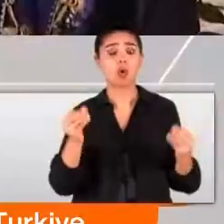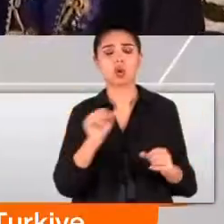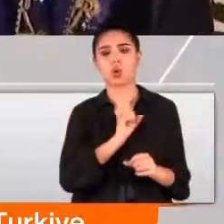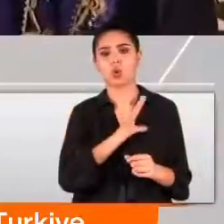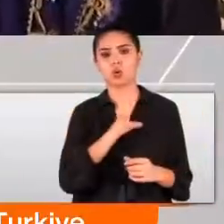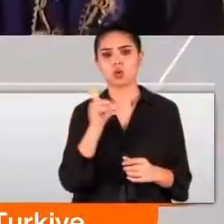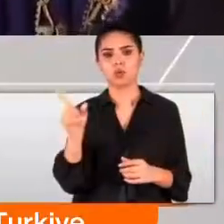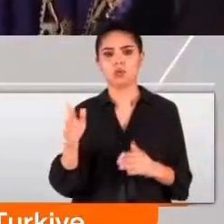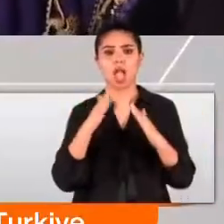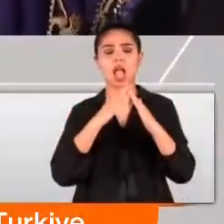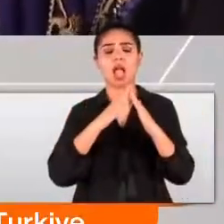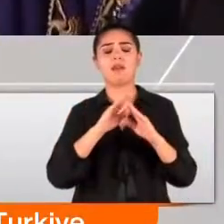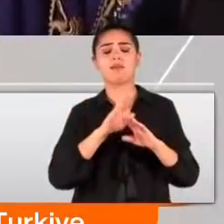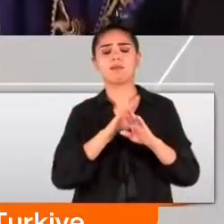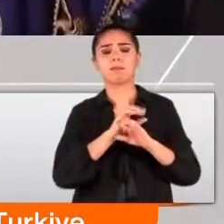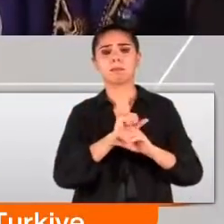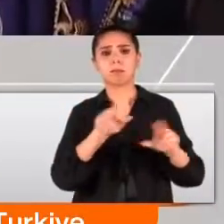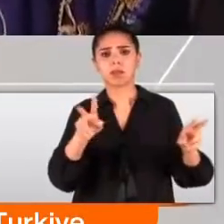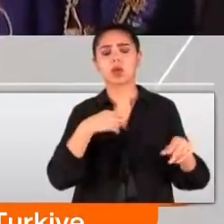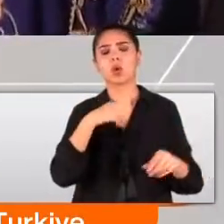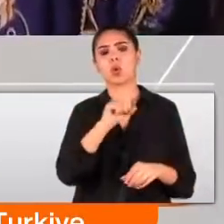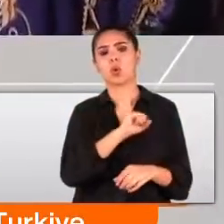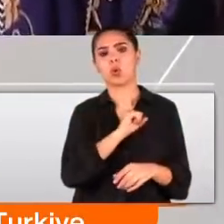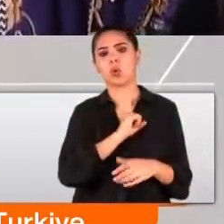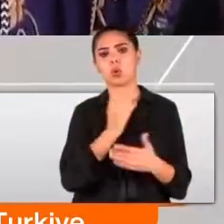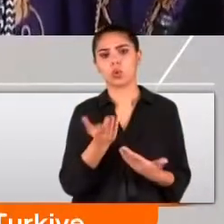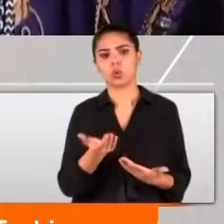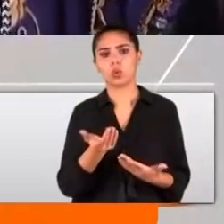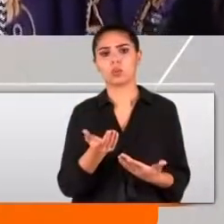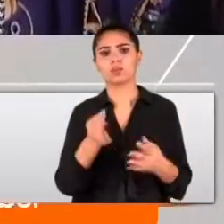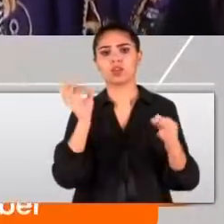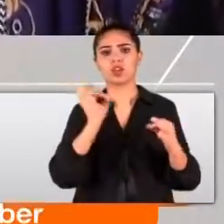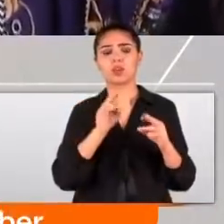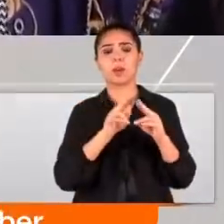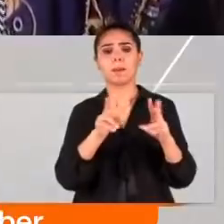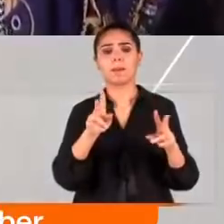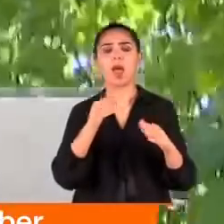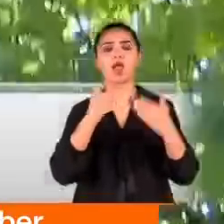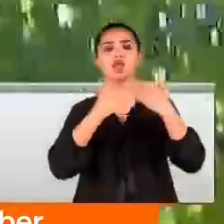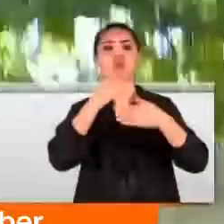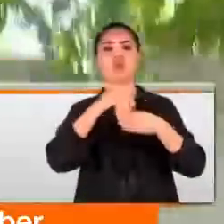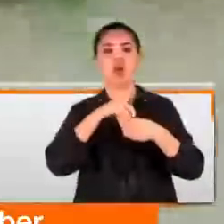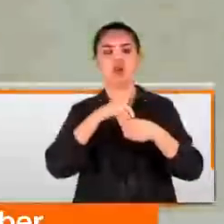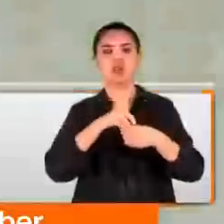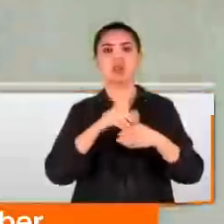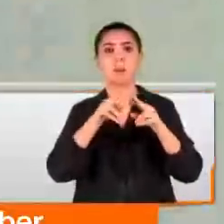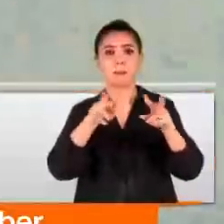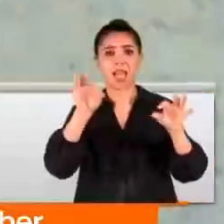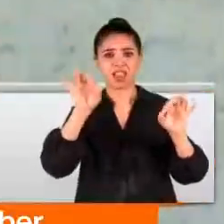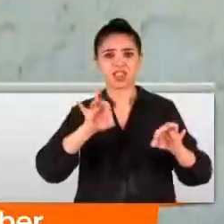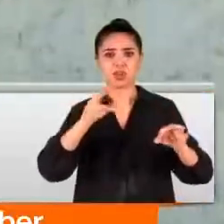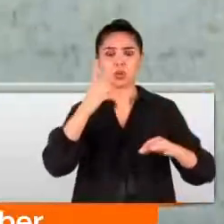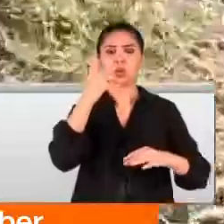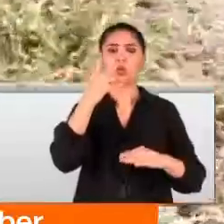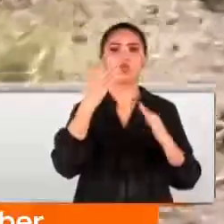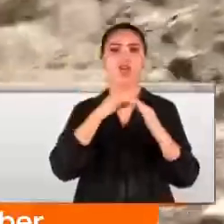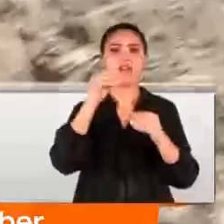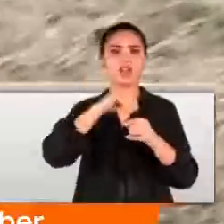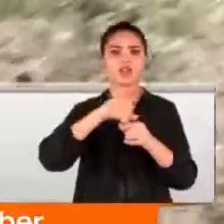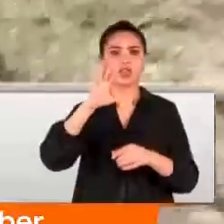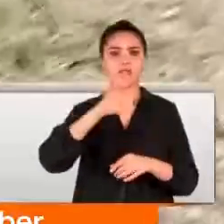de çatlayacak diye korkuyoruz, obruk olacak diye korkuyoruz bizler de yani. Şimdilik çatlaklar duvarlarda. Yarıklar şimdilik 3 eve ulaştı